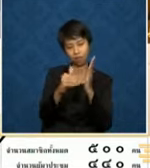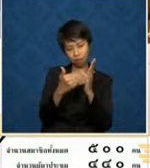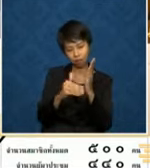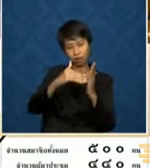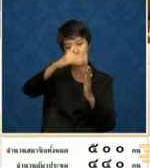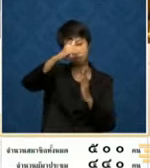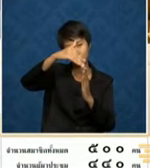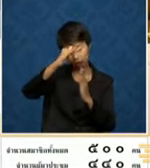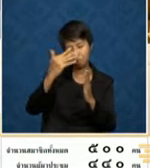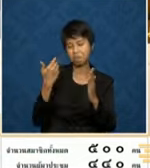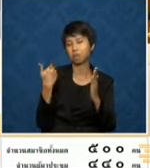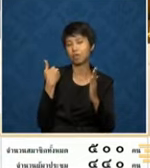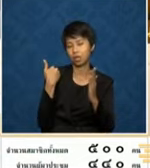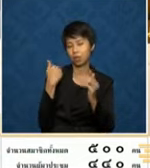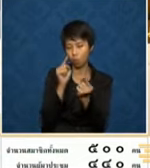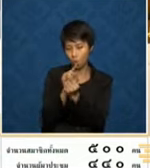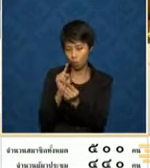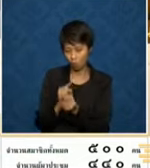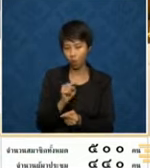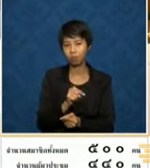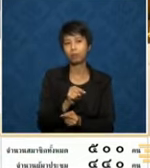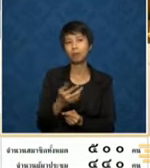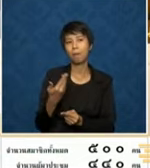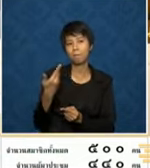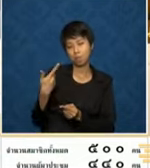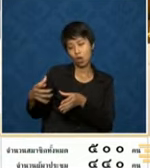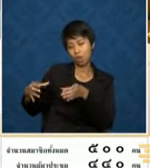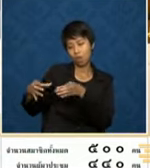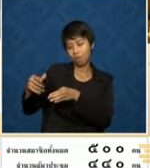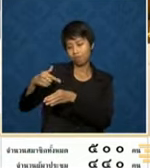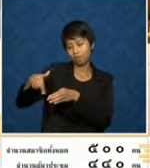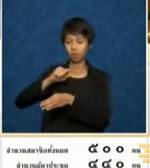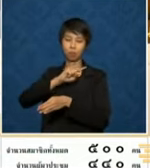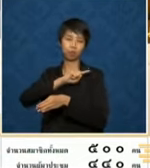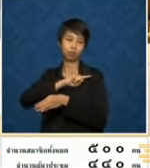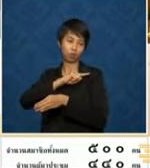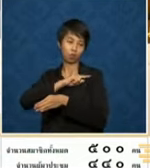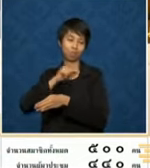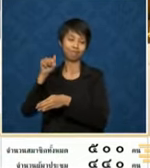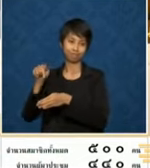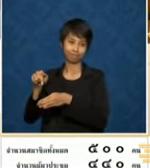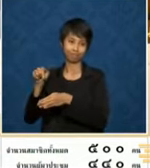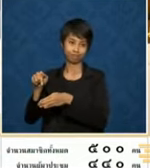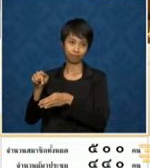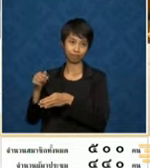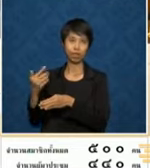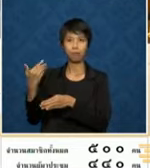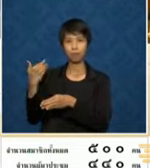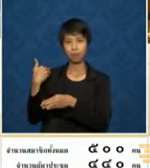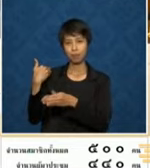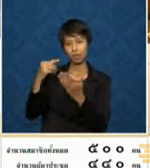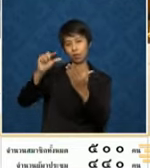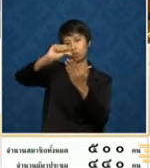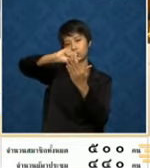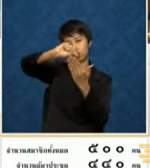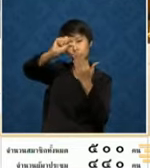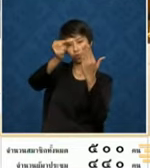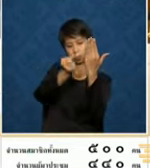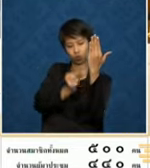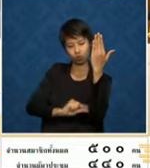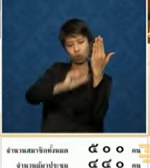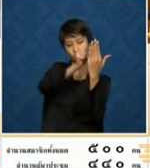เรามีชุดพยานนครราชนะครับที่มีอยู่ตะเข็บชายแดน